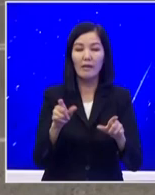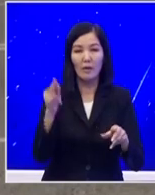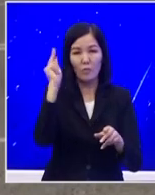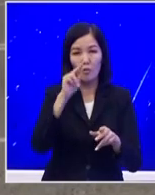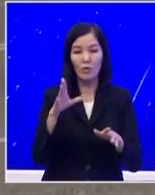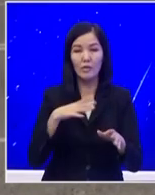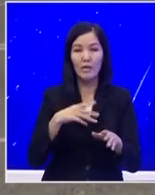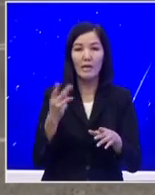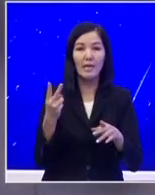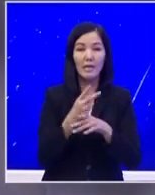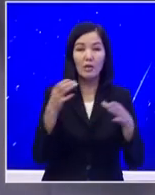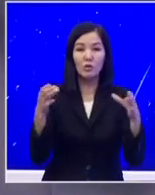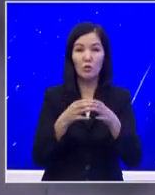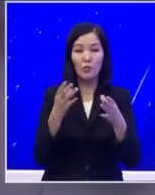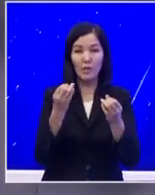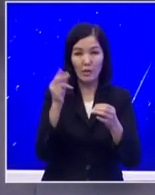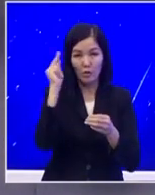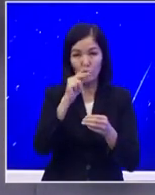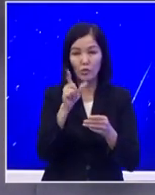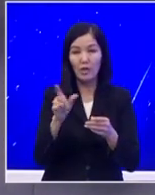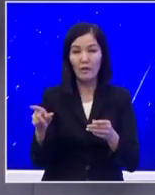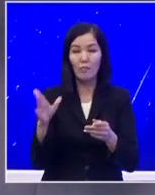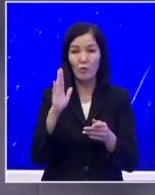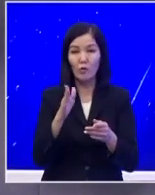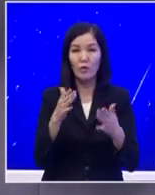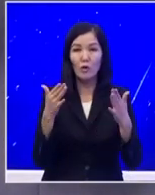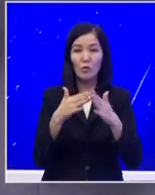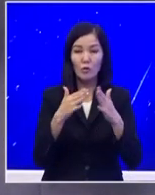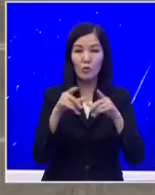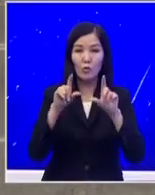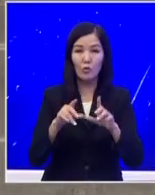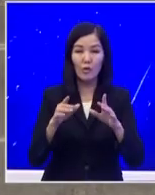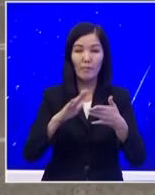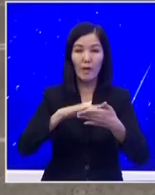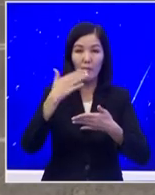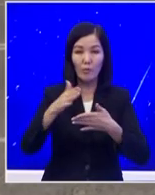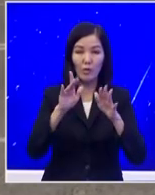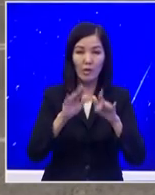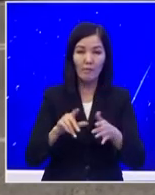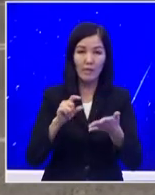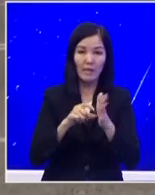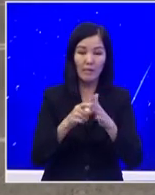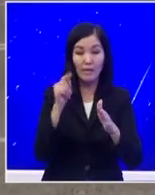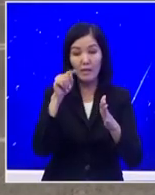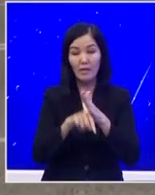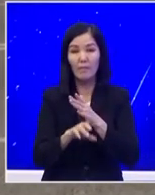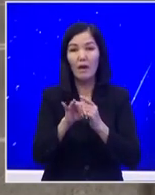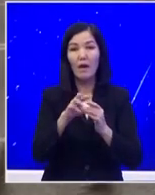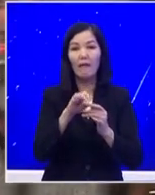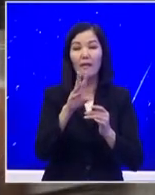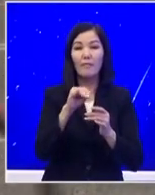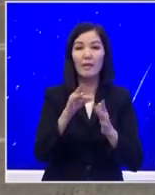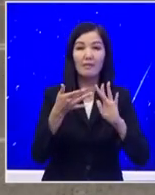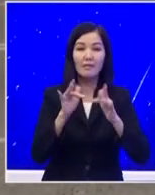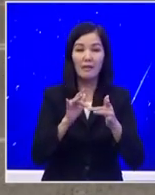жинап бастап отырмыз, 100 адам тағы да оқытуға. Үйінде отырып, компьютерде өзінің жеке кабинетіне кіріп, Атамекен Академия